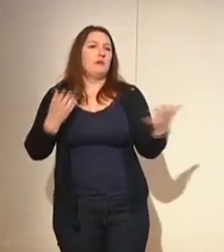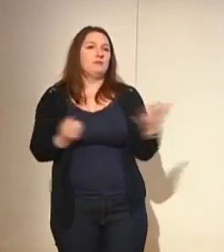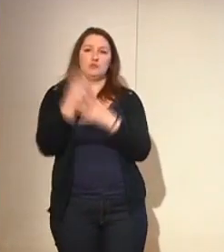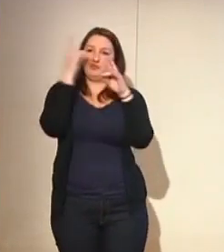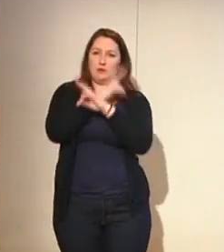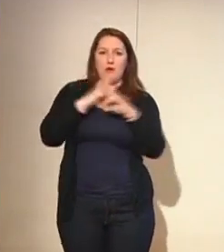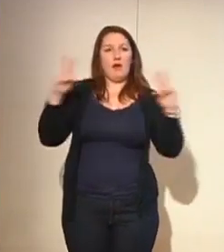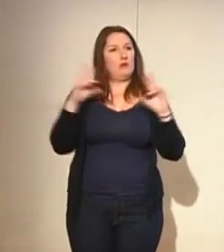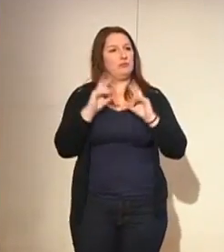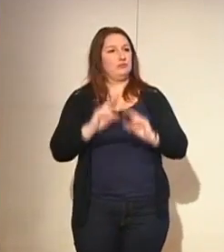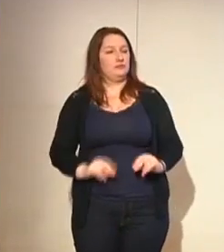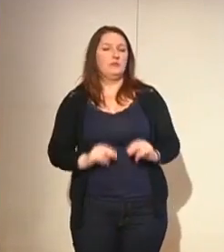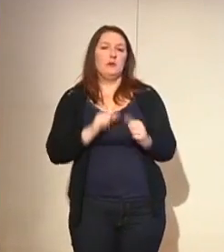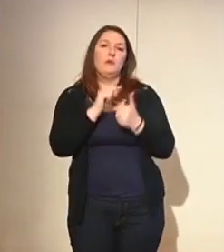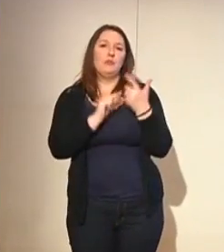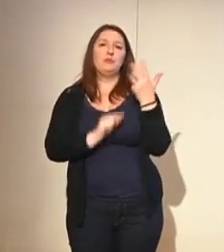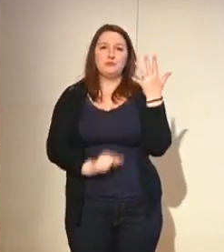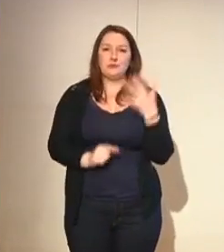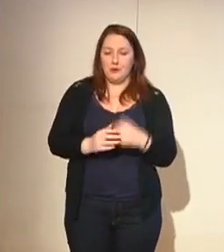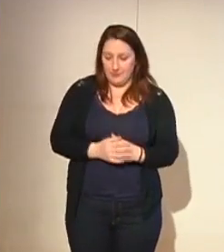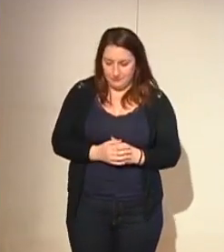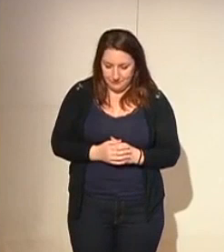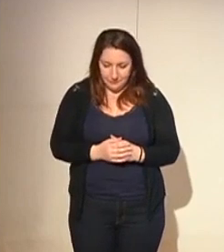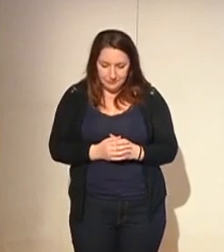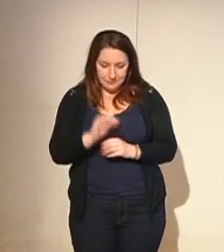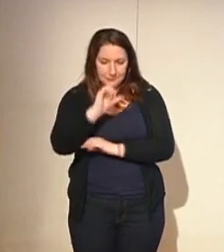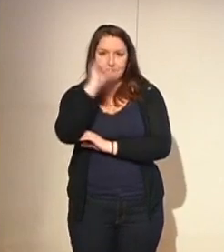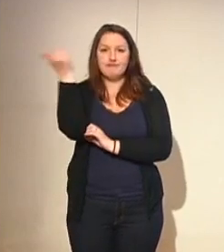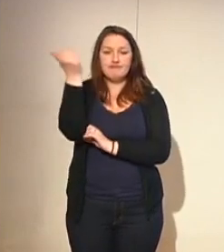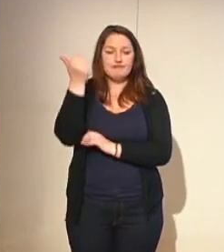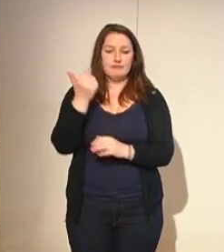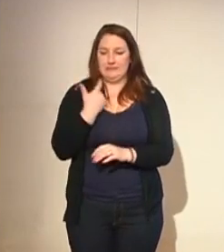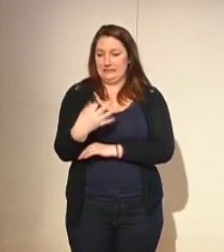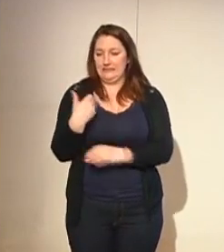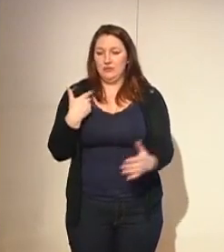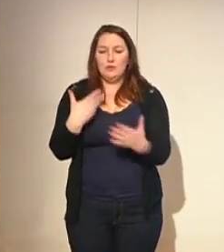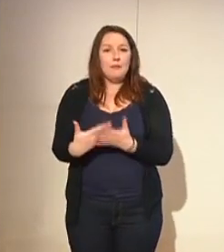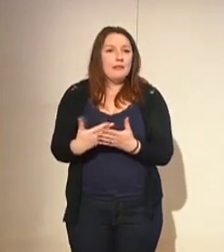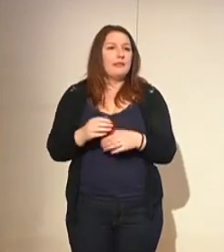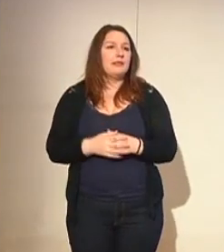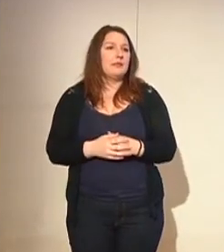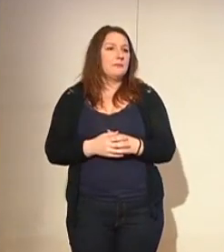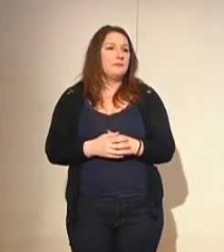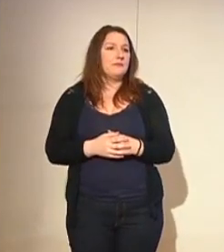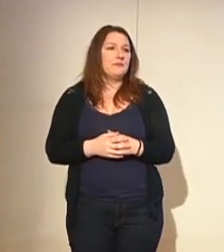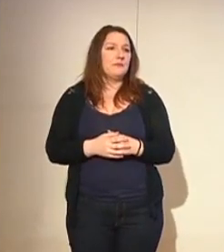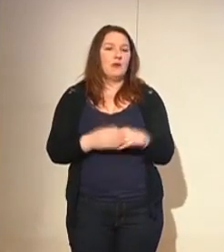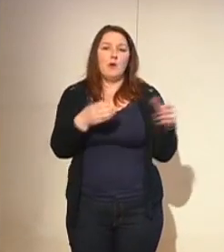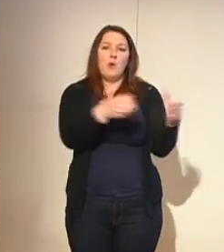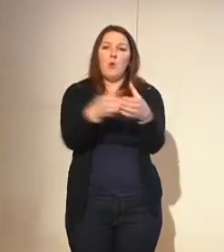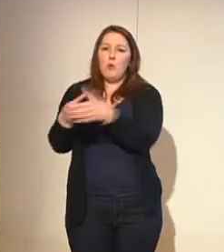générales j'en ai plusieurs à vous soumettre d'abord j'ai reçu cette semaine la déclaration des